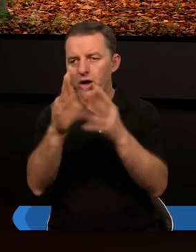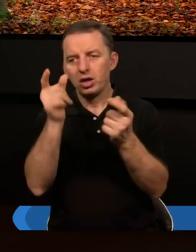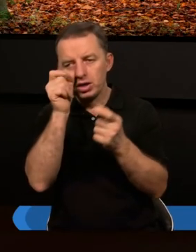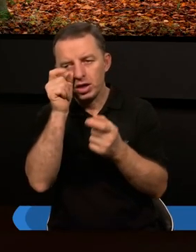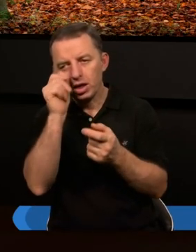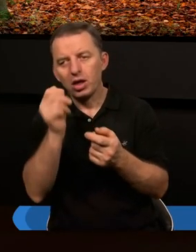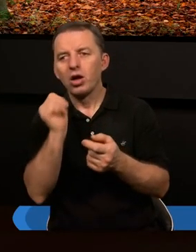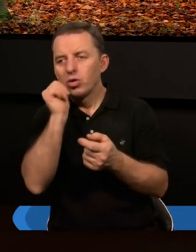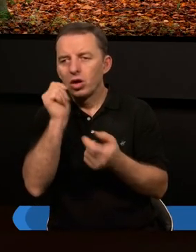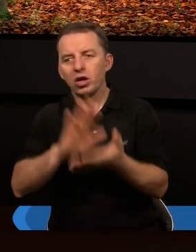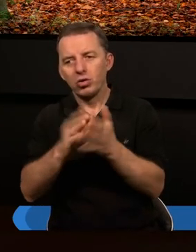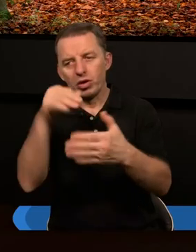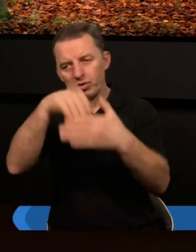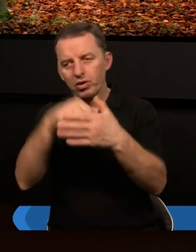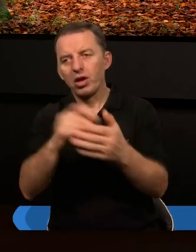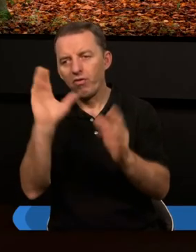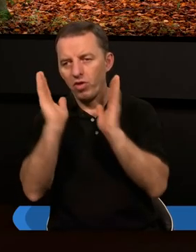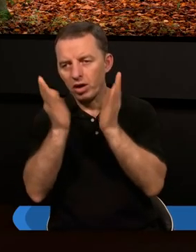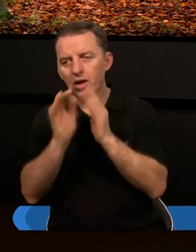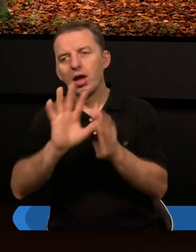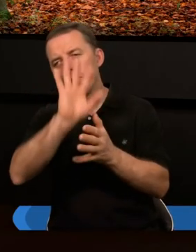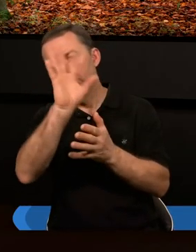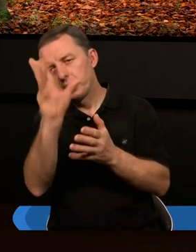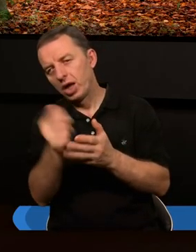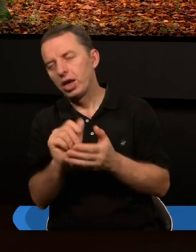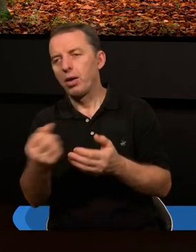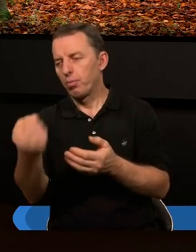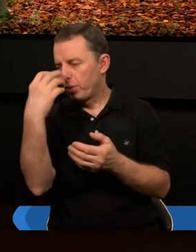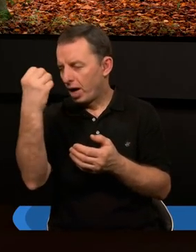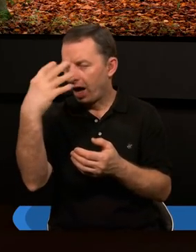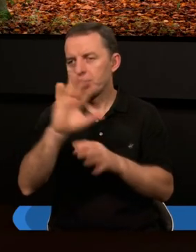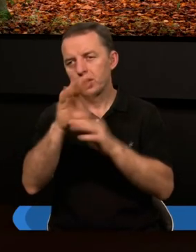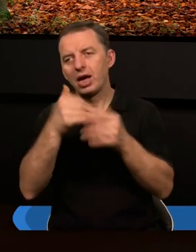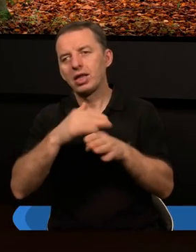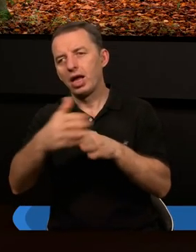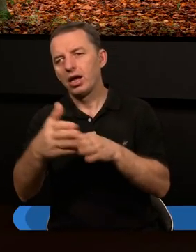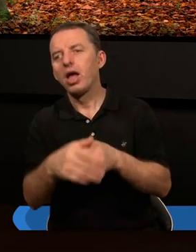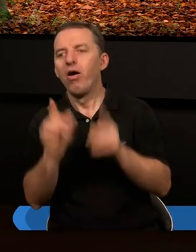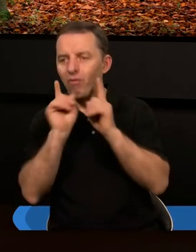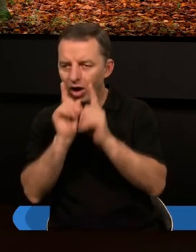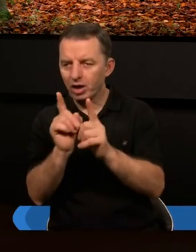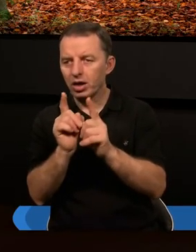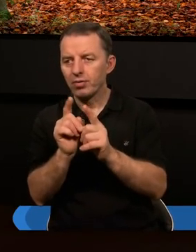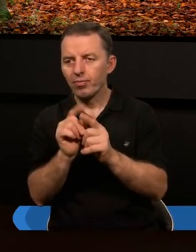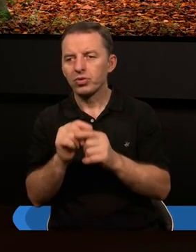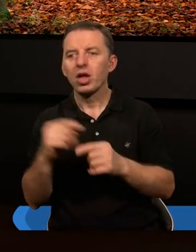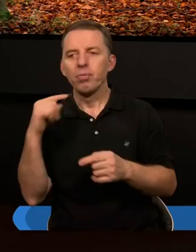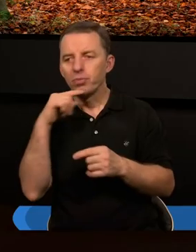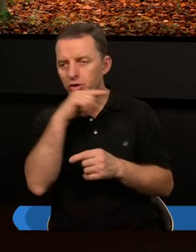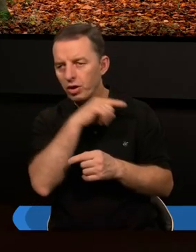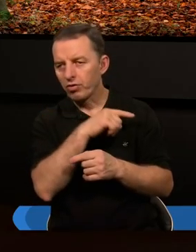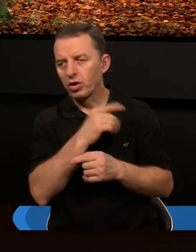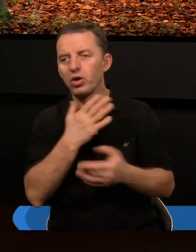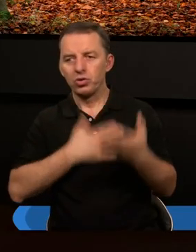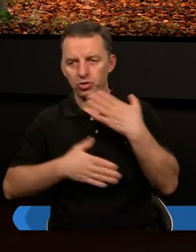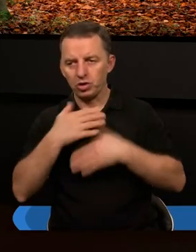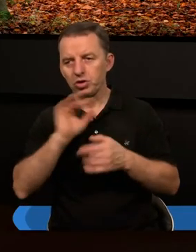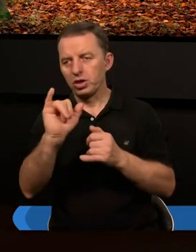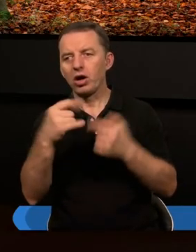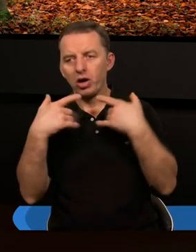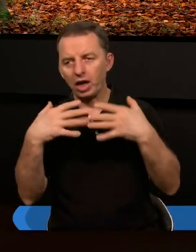zdjęcia, codziennie wskłada zdjęcia na Facebooku z pięknych plaż i tak dalej. Czy faktycznie potrafię się cieszyć jego